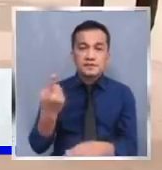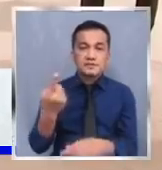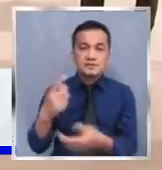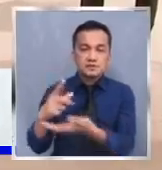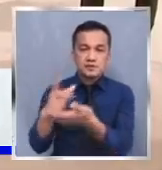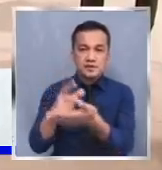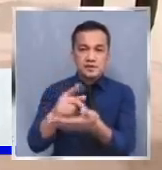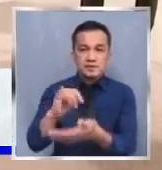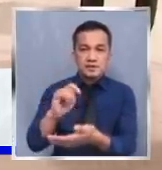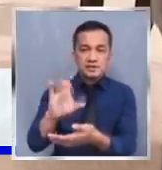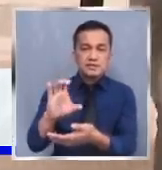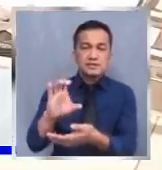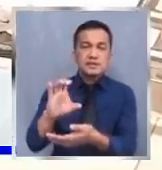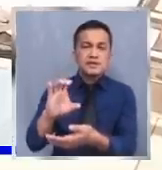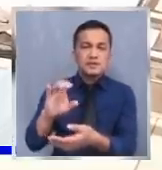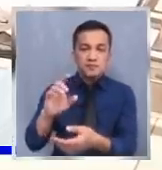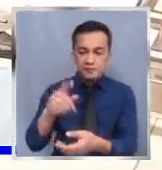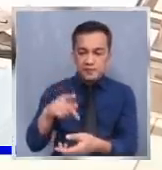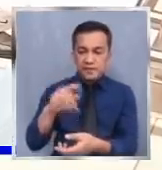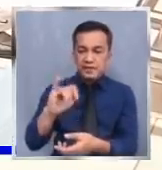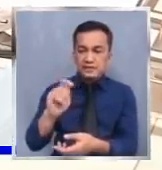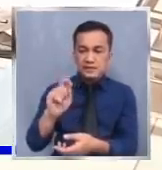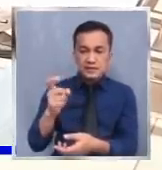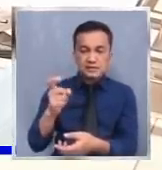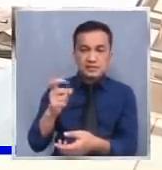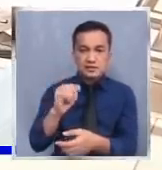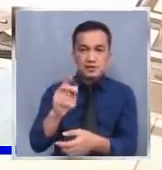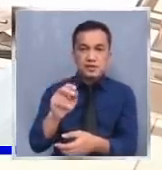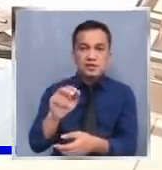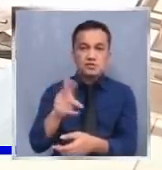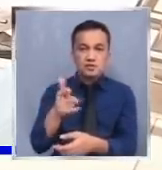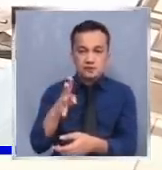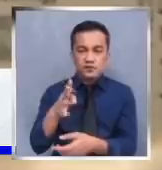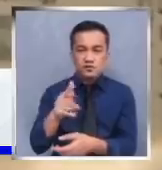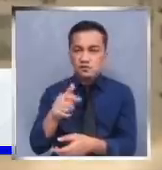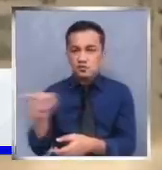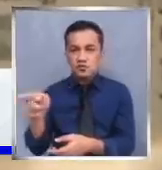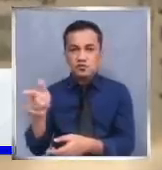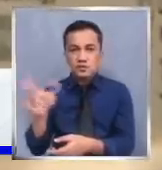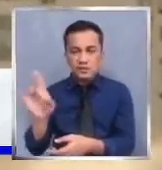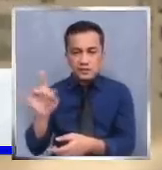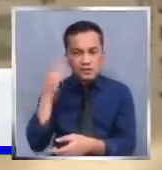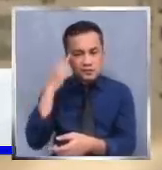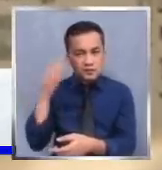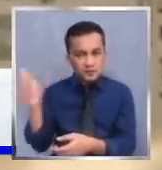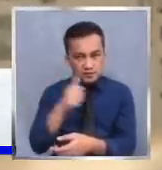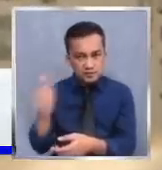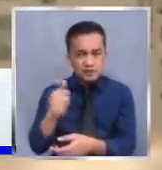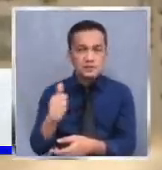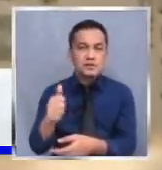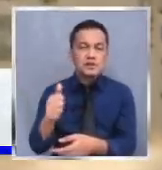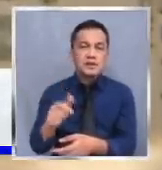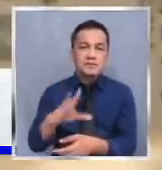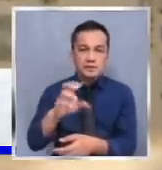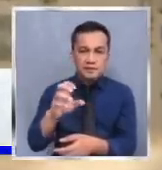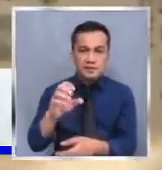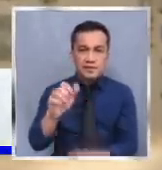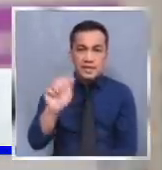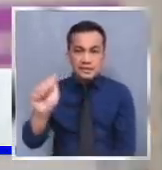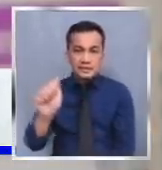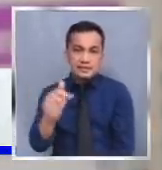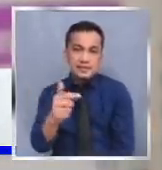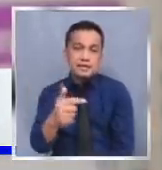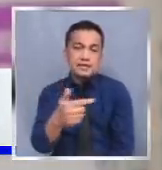January 24 hanggang 28 na para sa mga transport workers at commuter. 500 doses ang AstraZeneca ang ilalaan dito kada